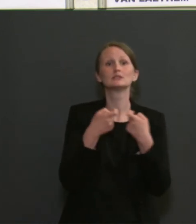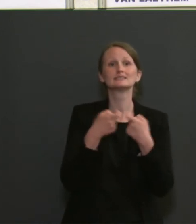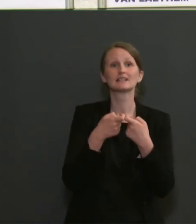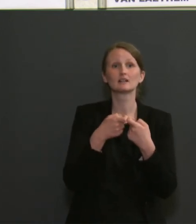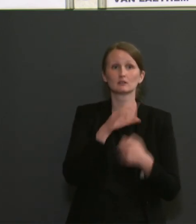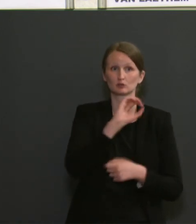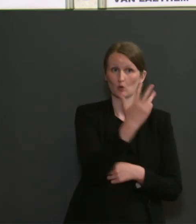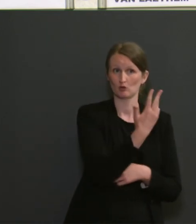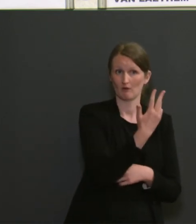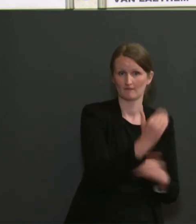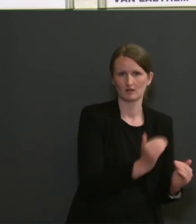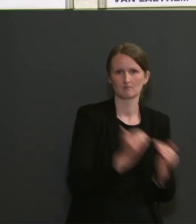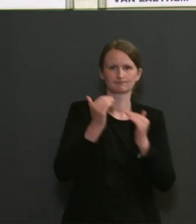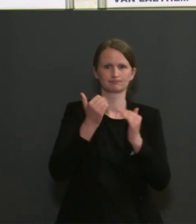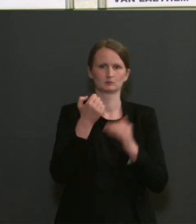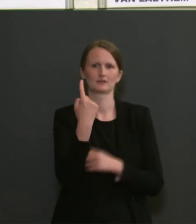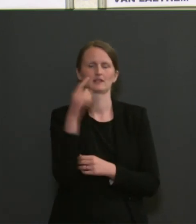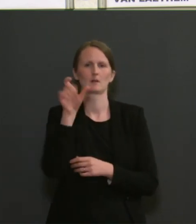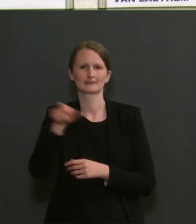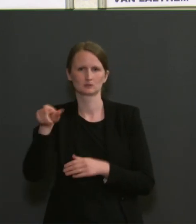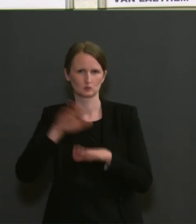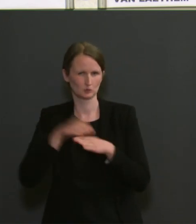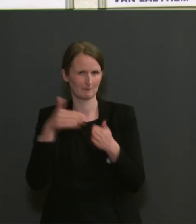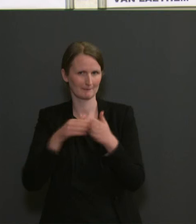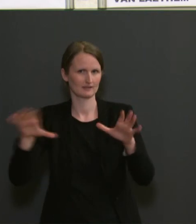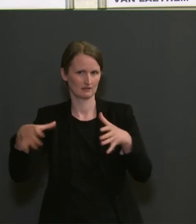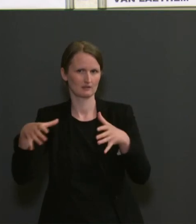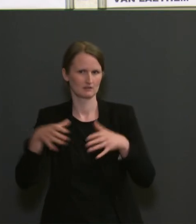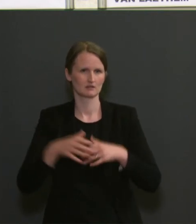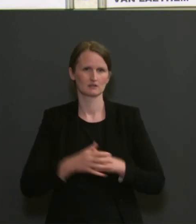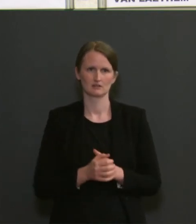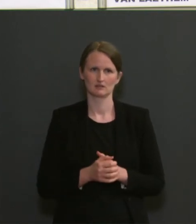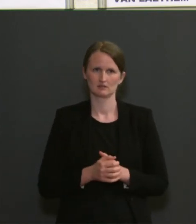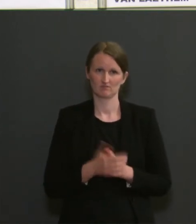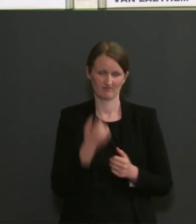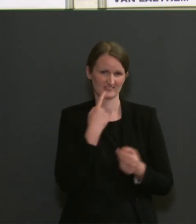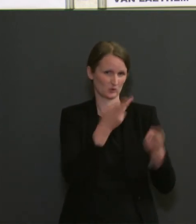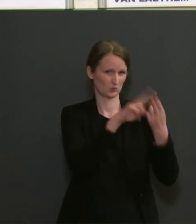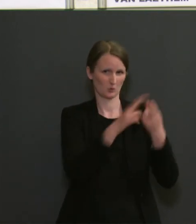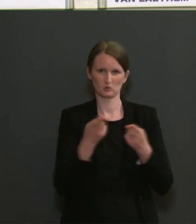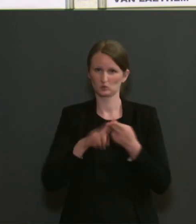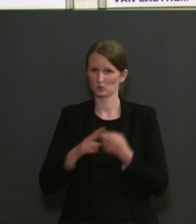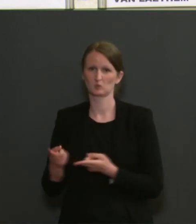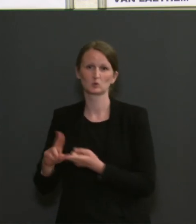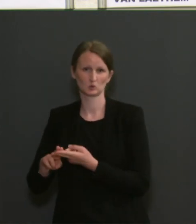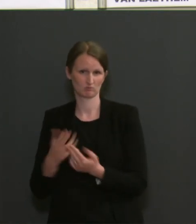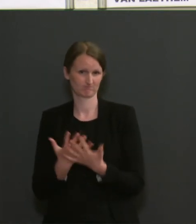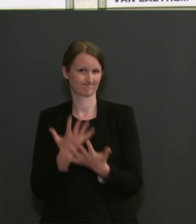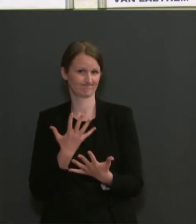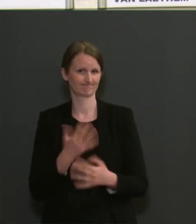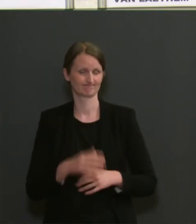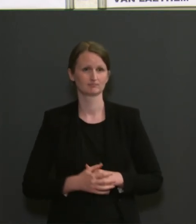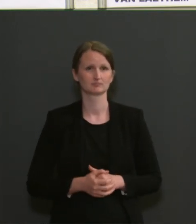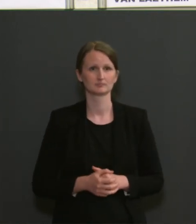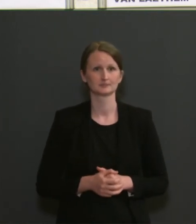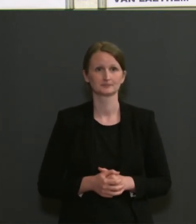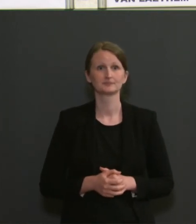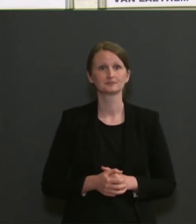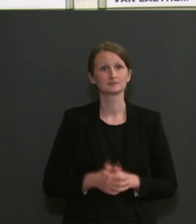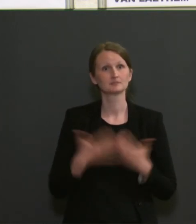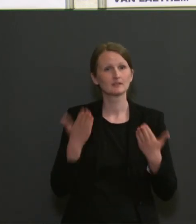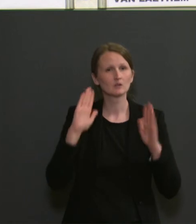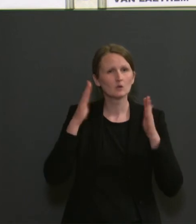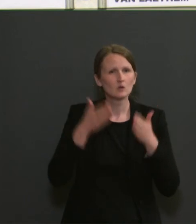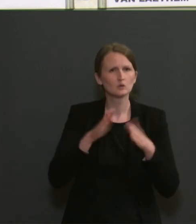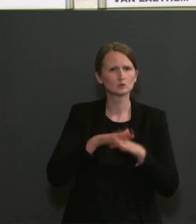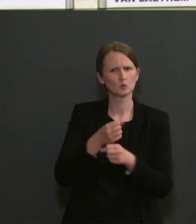un doublement, comme on vous le signalait. Si on s'intéresse aux maisons de repos dans lesquelles il y a, sur le graphique que vous